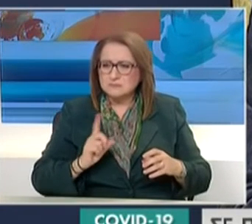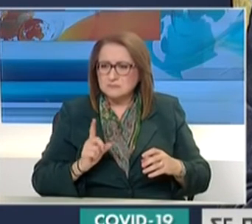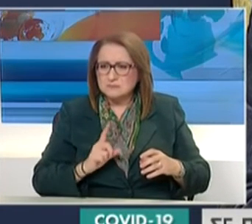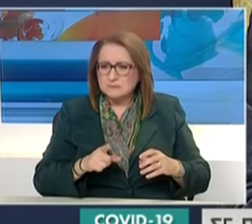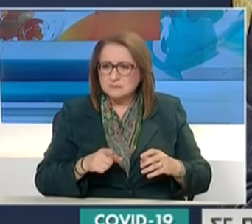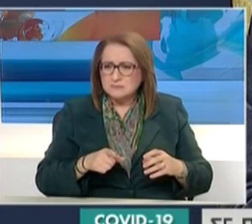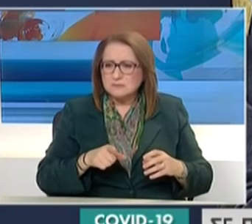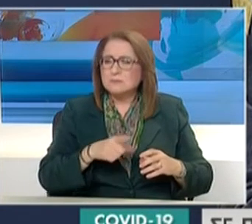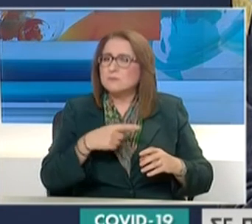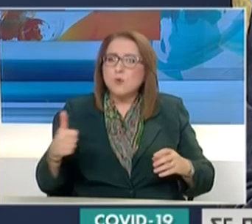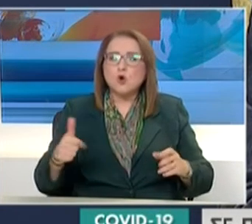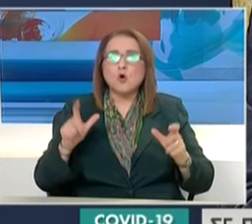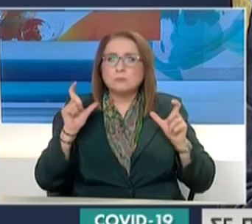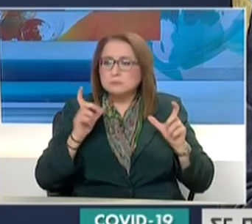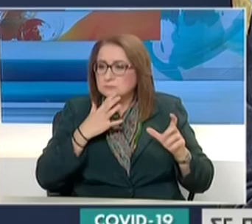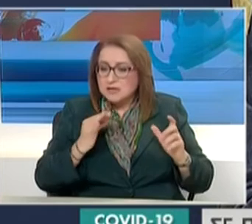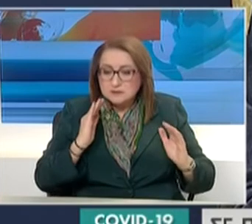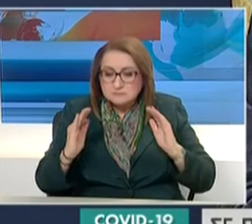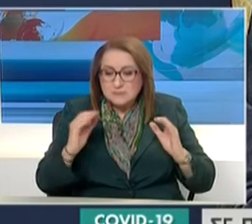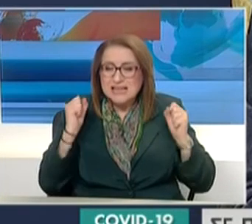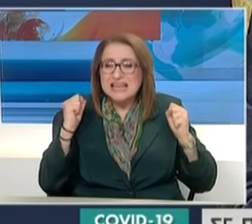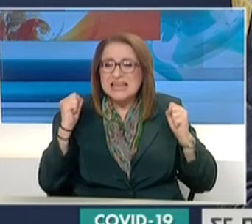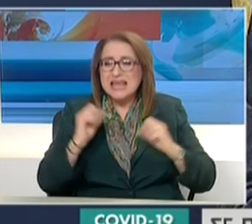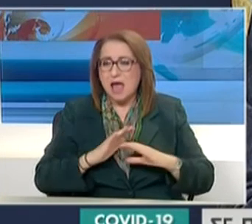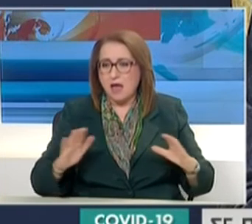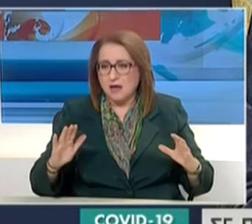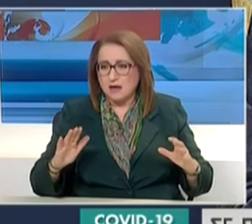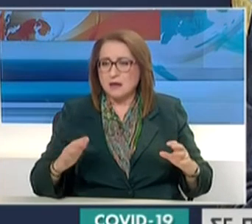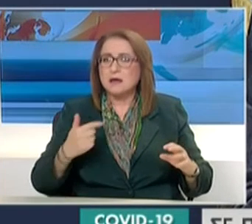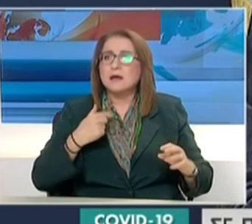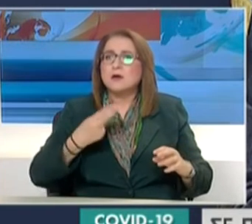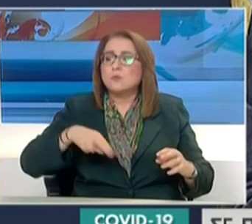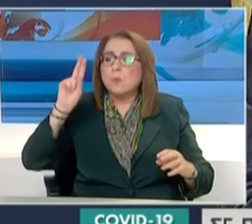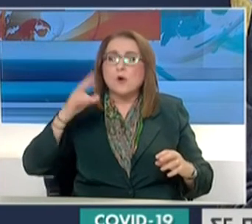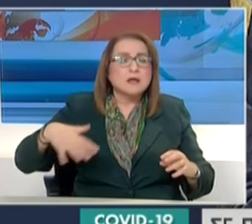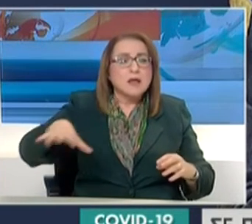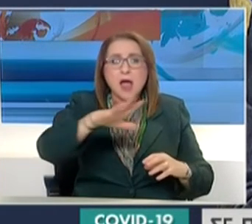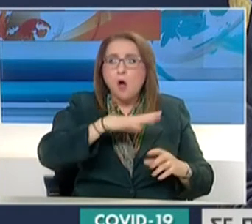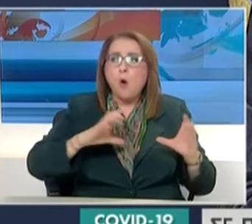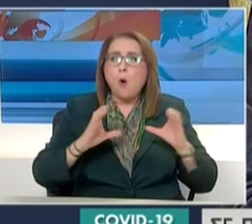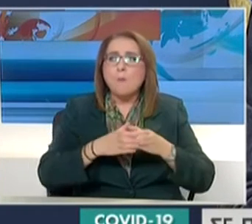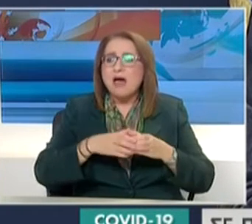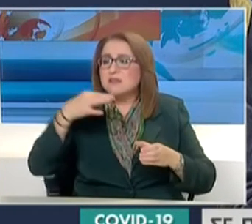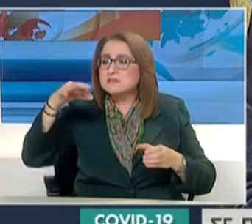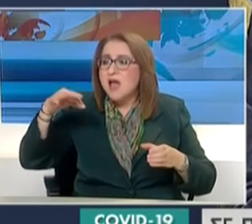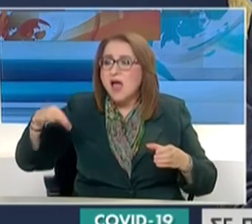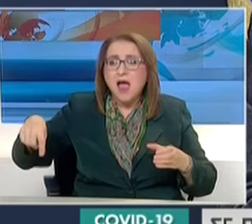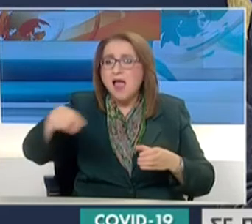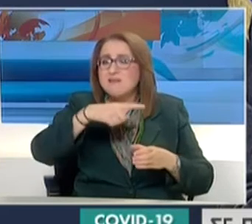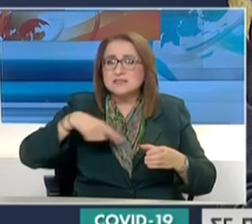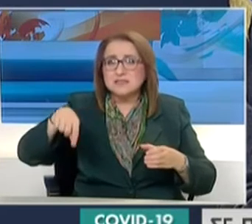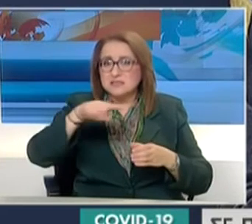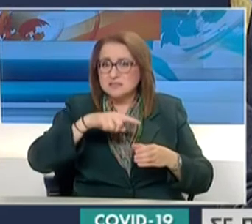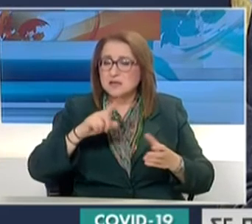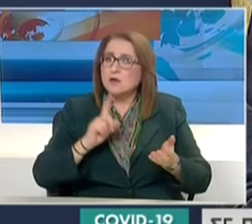επιτήρηση της υγείας μας, όλοι. Ακόμα περισσότερο αφορά τις ευπαθείς ομάδες, οι οποίες θα προσεγγίσουν ή θα